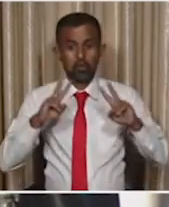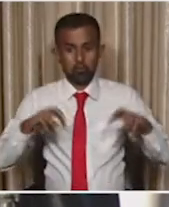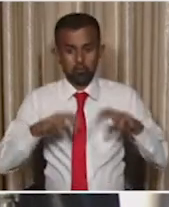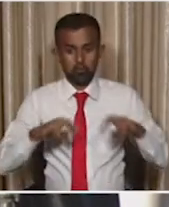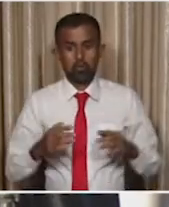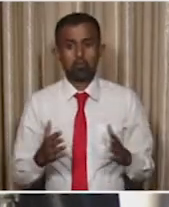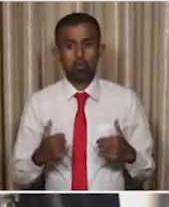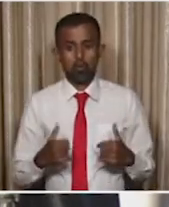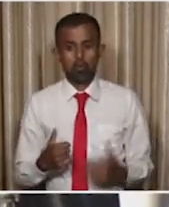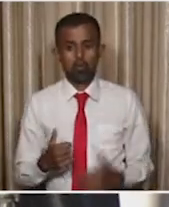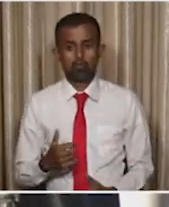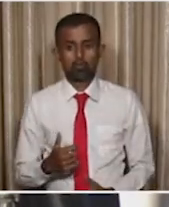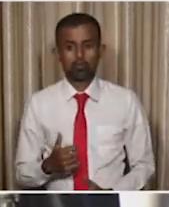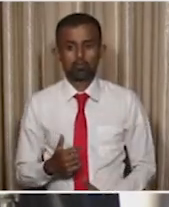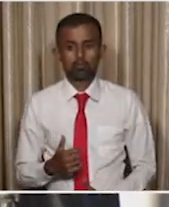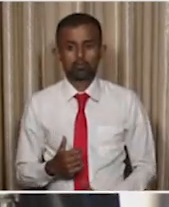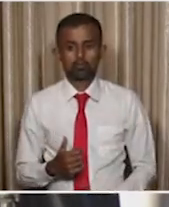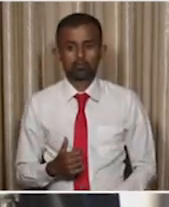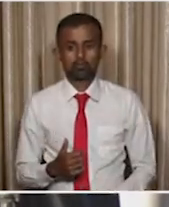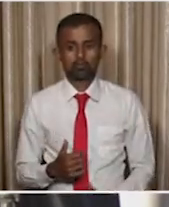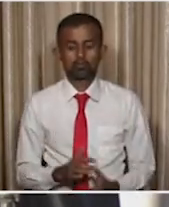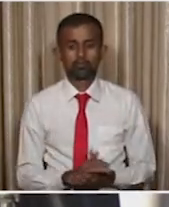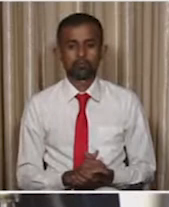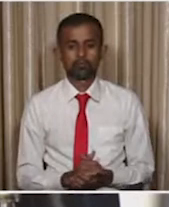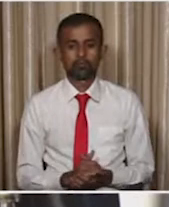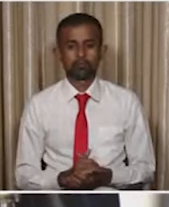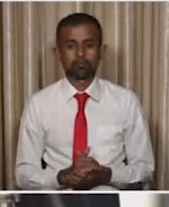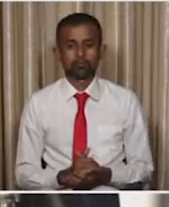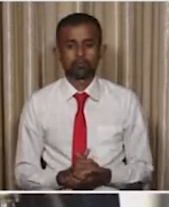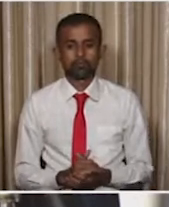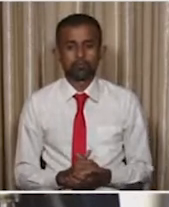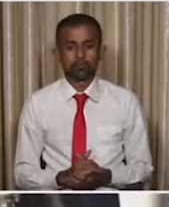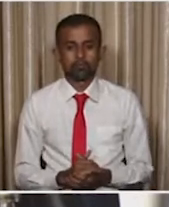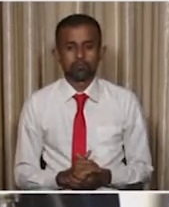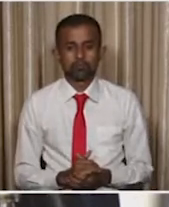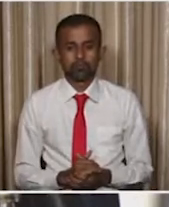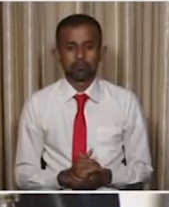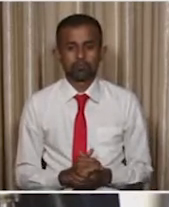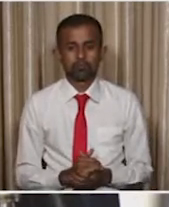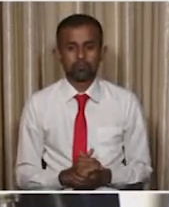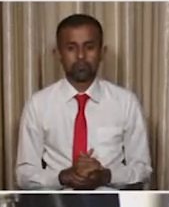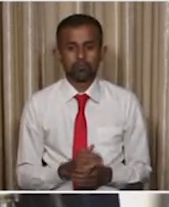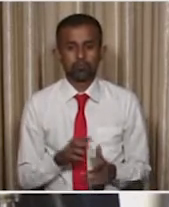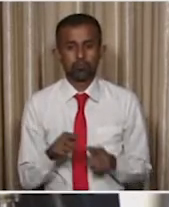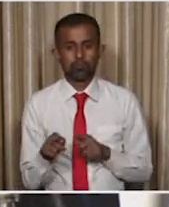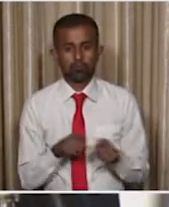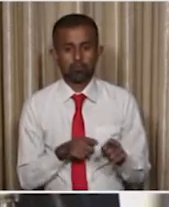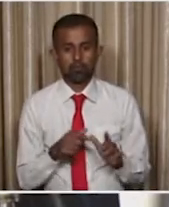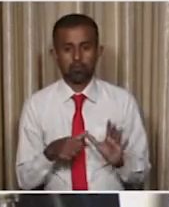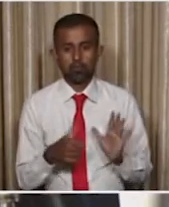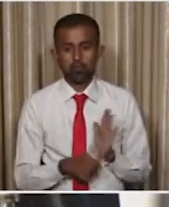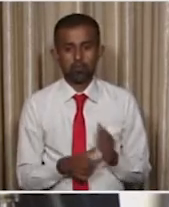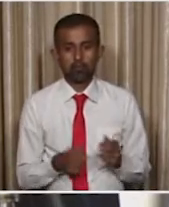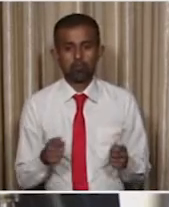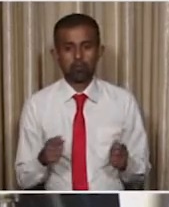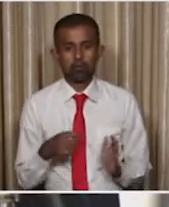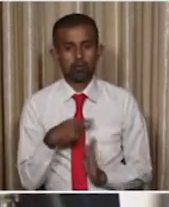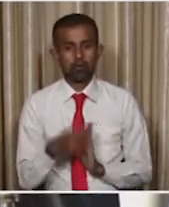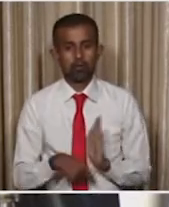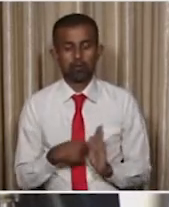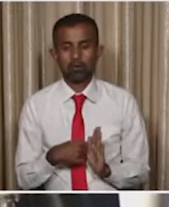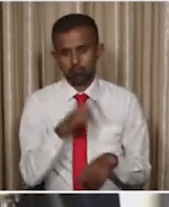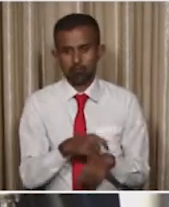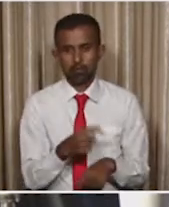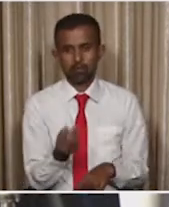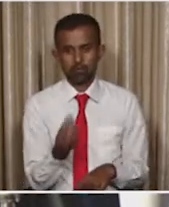பாதுகாக்கின்ற கொண்டு வருகின்ற இந்த சட்டமூலம் என்பது ஒருபொழுதும் இந்த நாட்டை முன்னோக்கிக் கொண்டு செல்வதற்கு உதவப் போவதில்லை என்பதனை நான் மிகவும் பொறுப்புணர்வோடு நான் இதிலே பதிவு